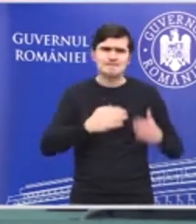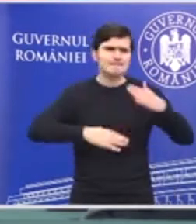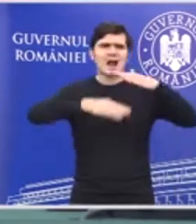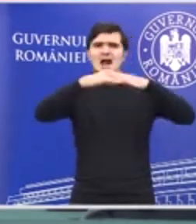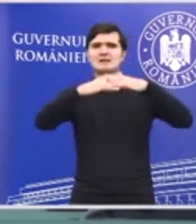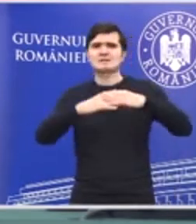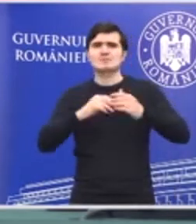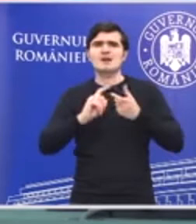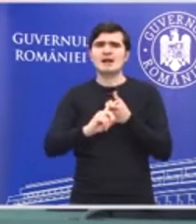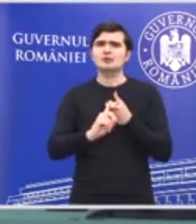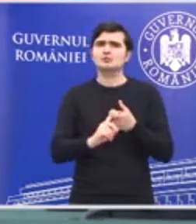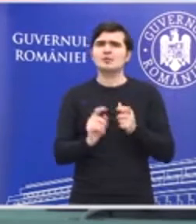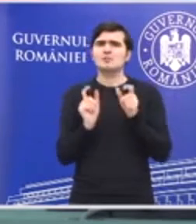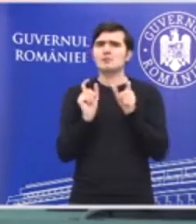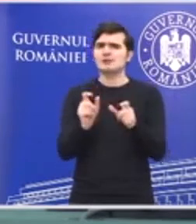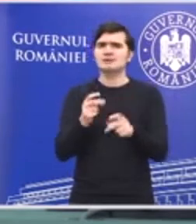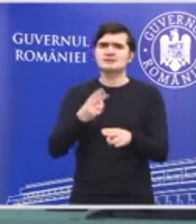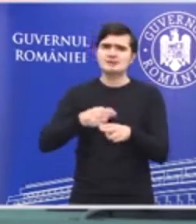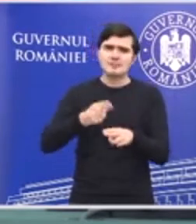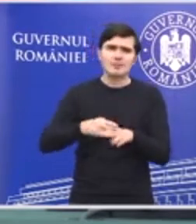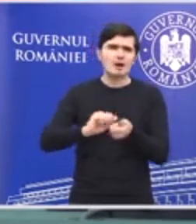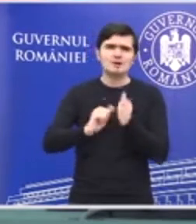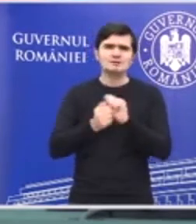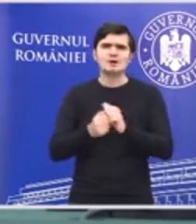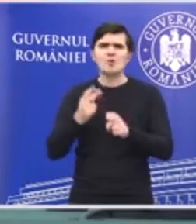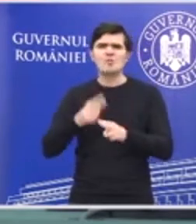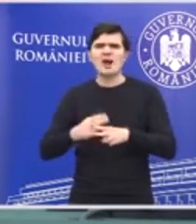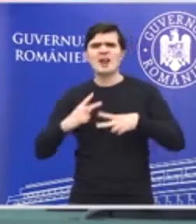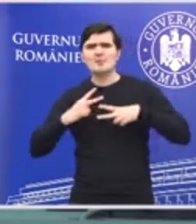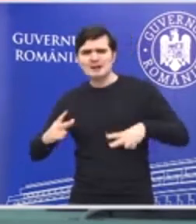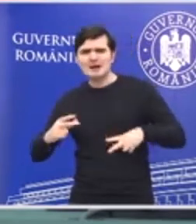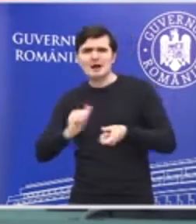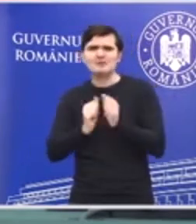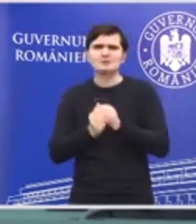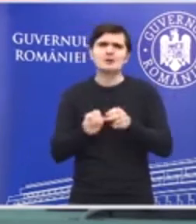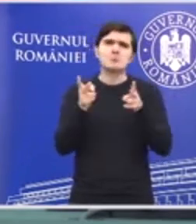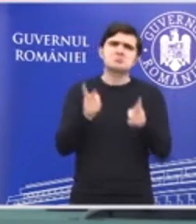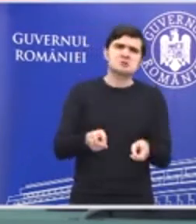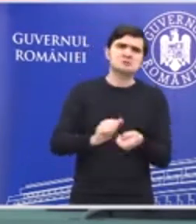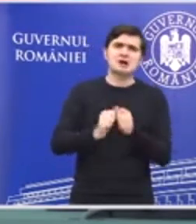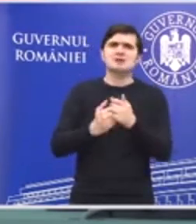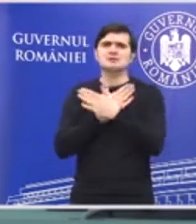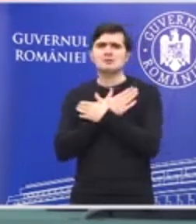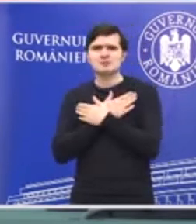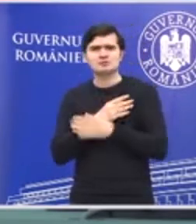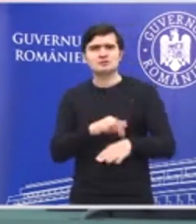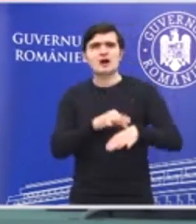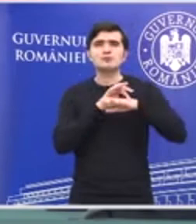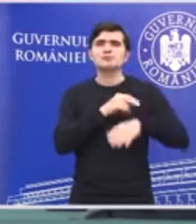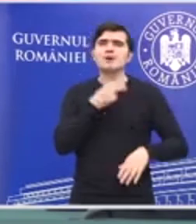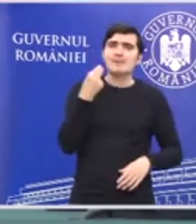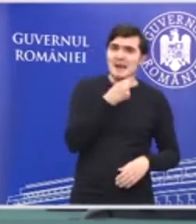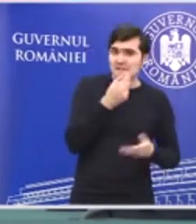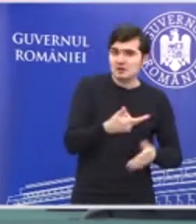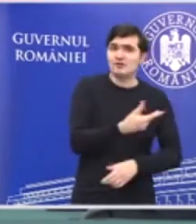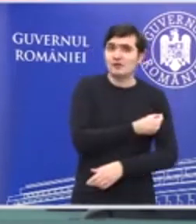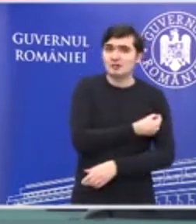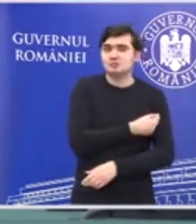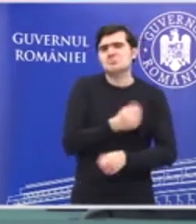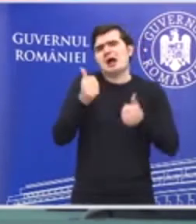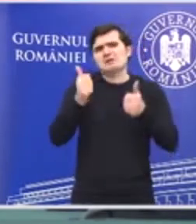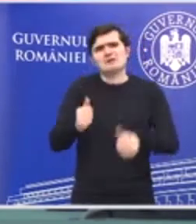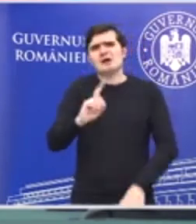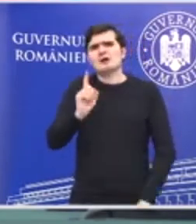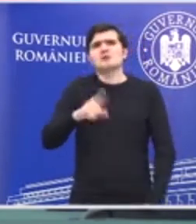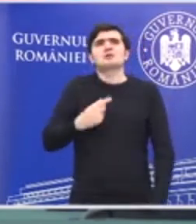boala simptomatică, față de complicațiile bolii, față de internare, față de decese. Sigur că nu există un vaccin